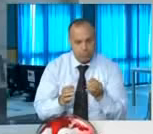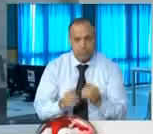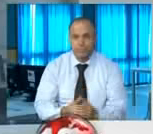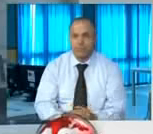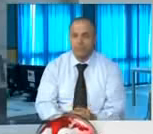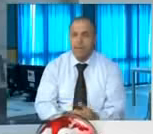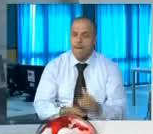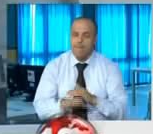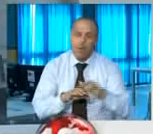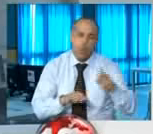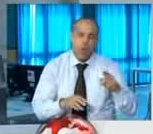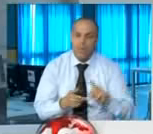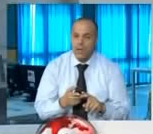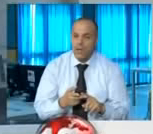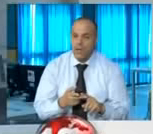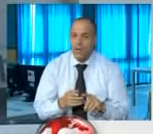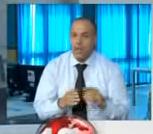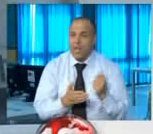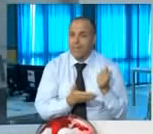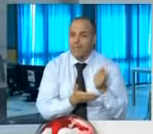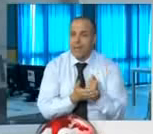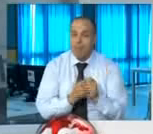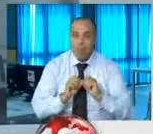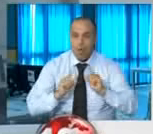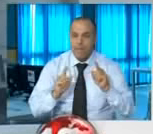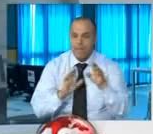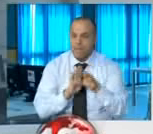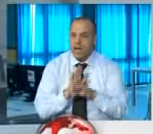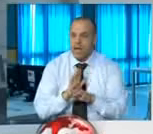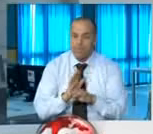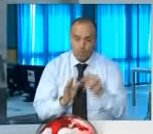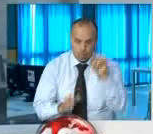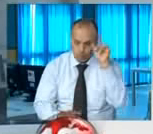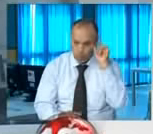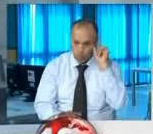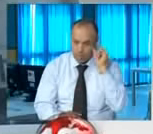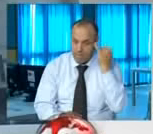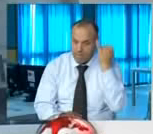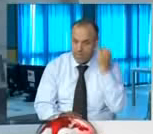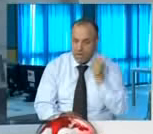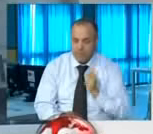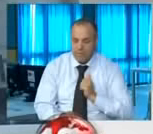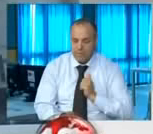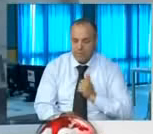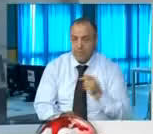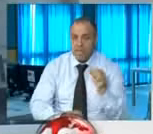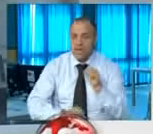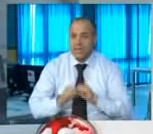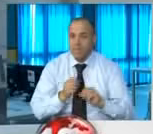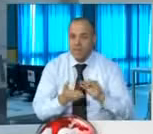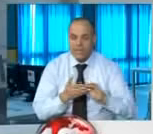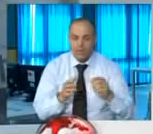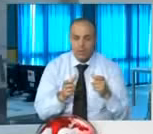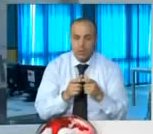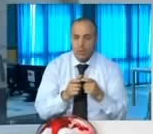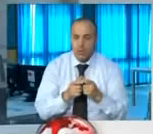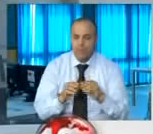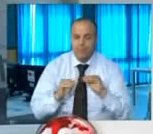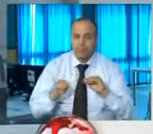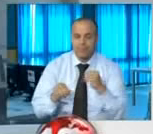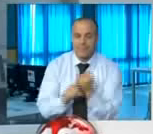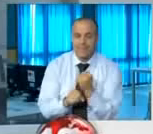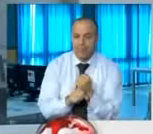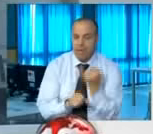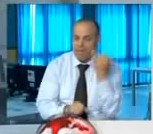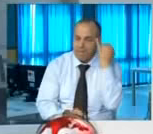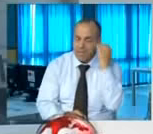في موضوع آخر، وفي إطار دعم وبلورة استراتيجية وطنية للمبادرة الخاصة، نظمت كتابة الدولة للتكوين المهني